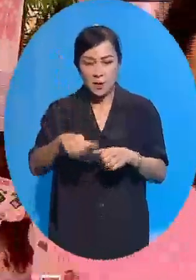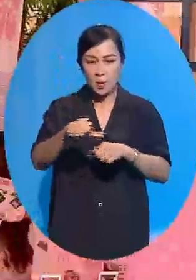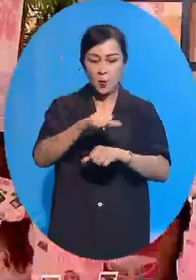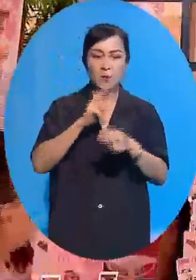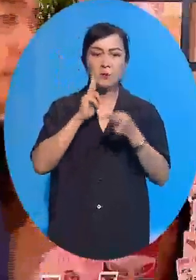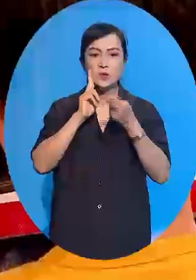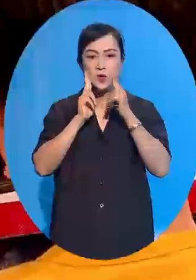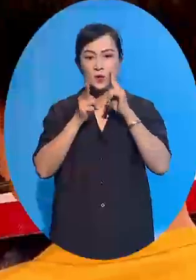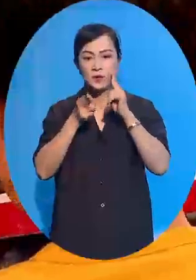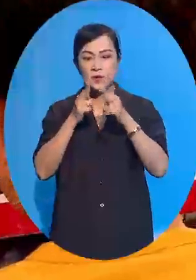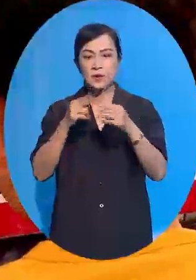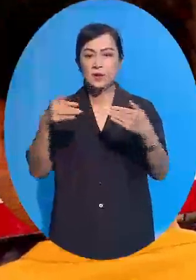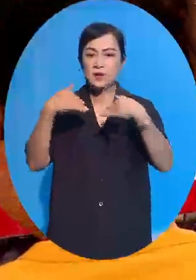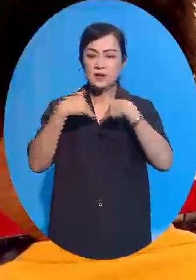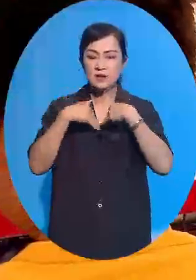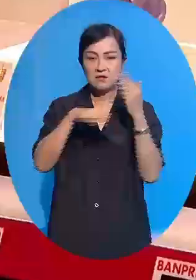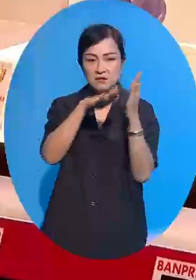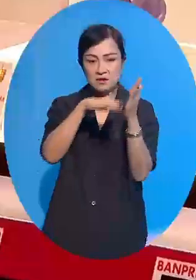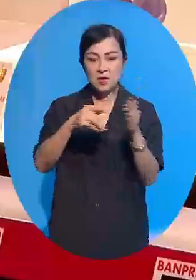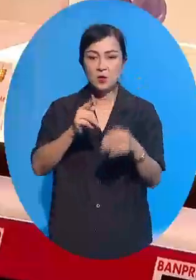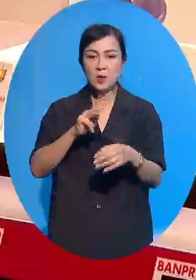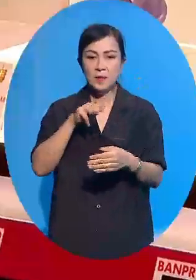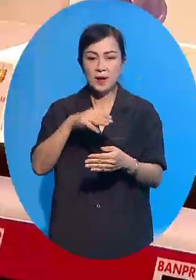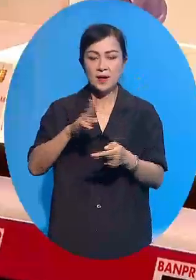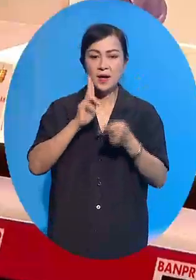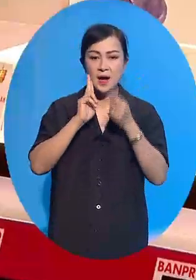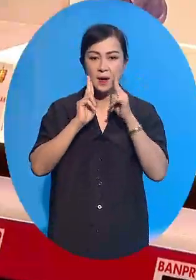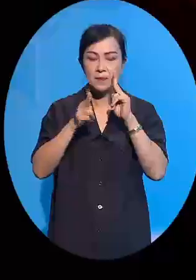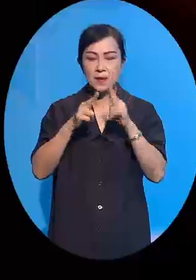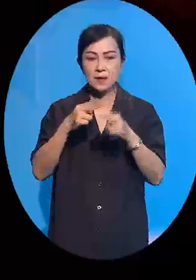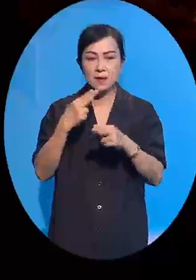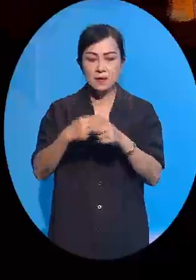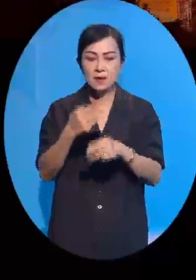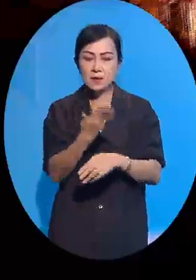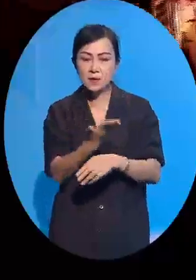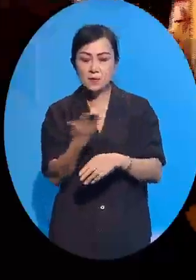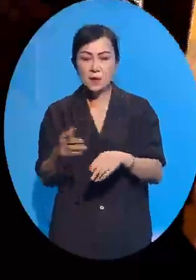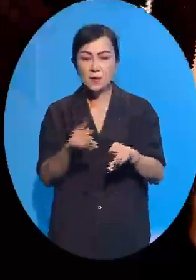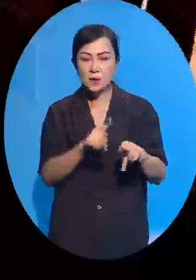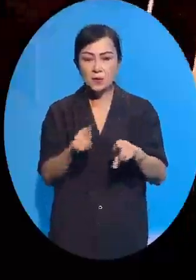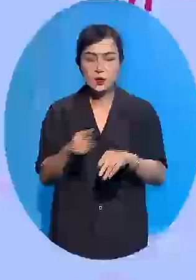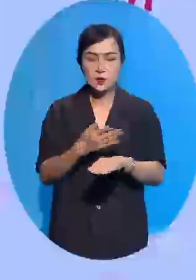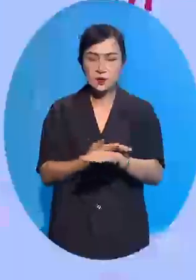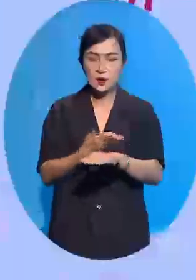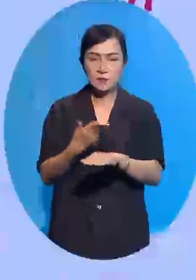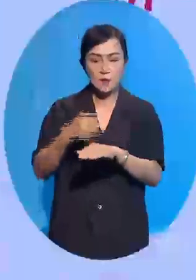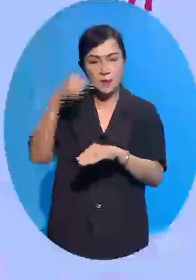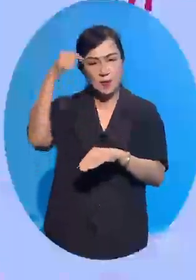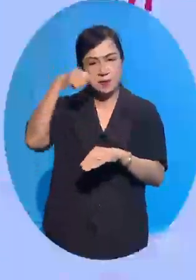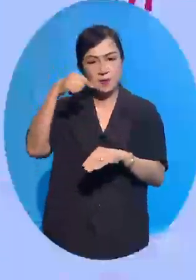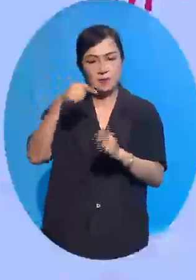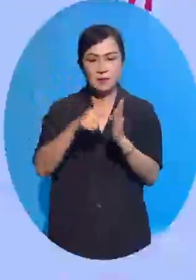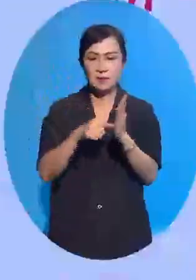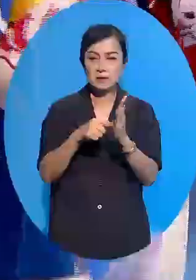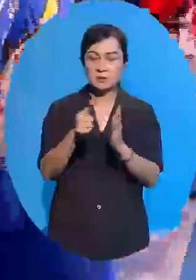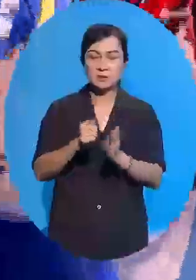động thú vị và tận hưởng các chương trình khuyến mại hấp dẫn với nhiều thương hiệu trưng bày và kinh doanh của các sản phẩm Nhật Bản chất lượng.